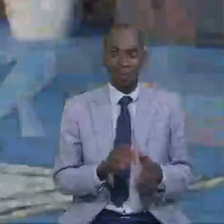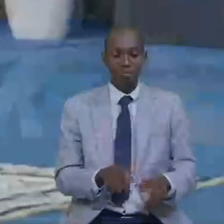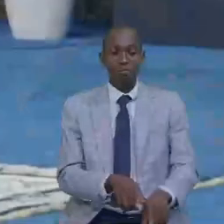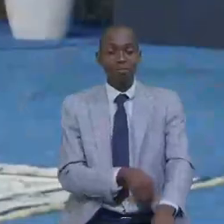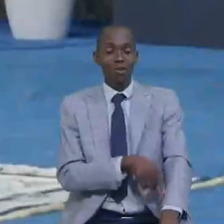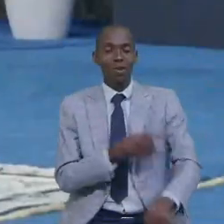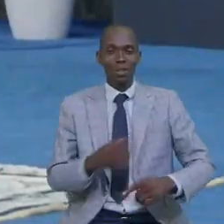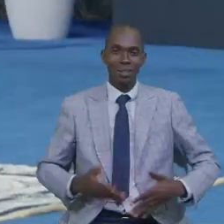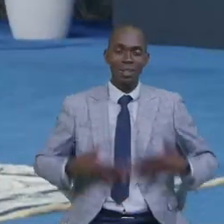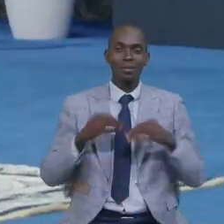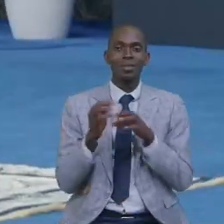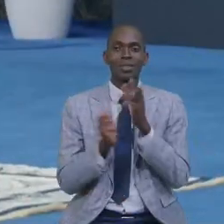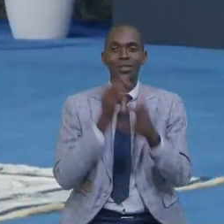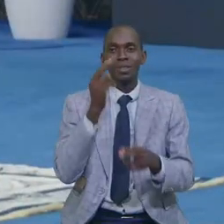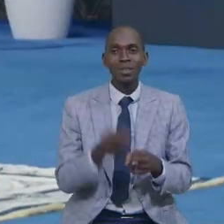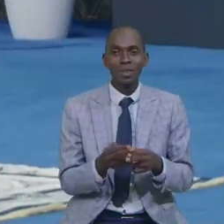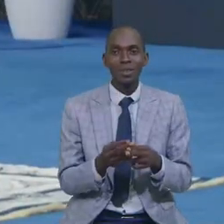une vie prolongée